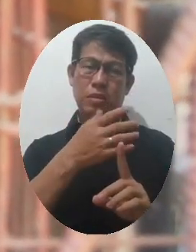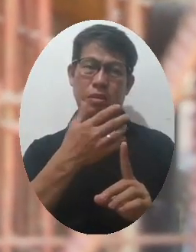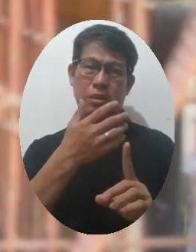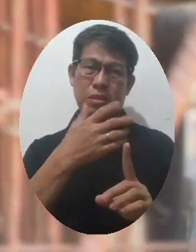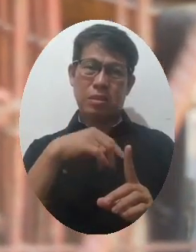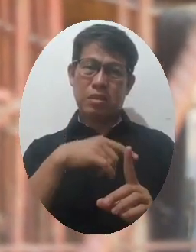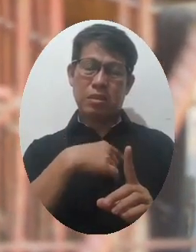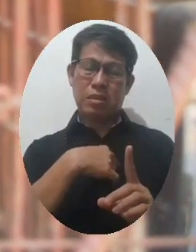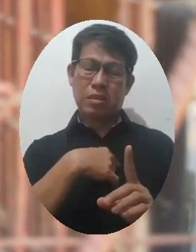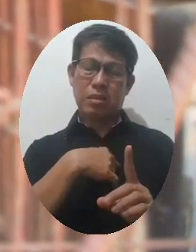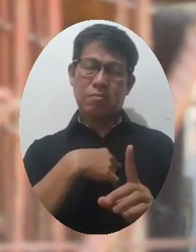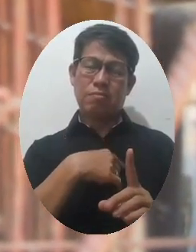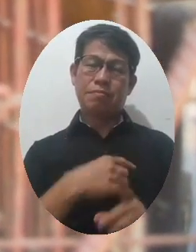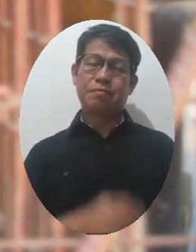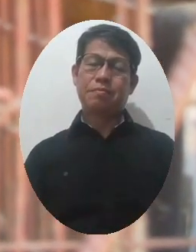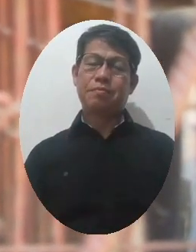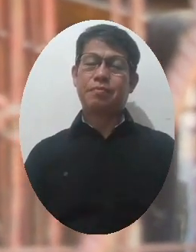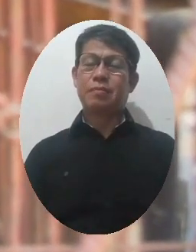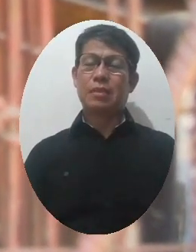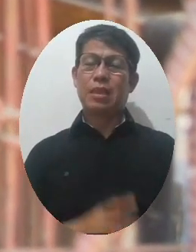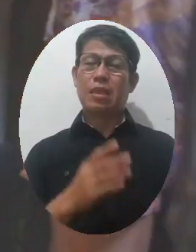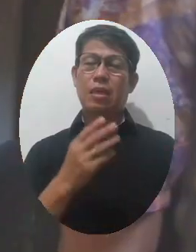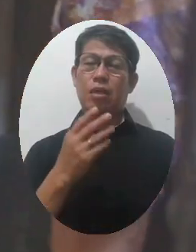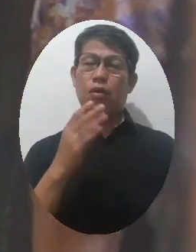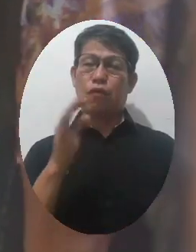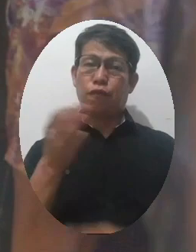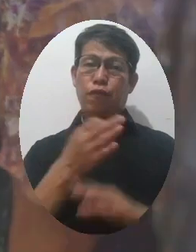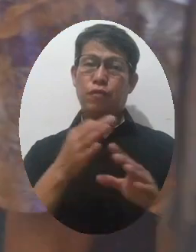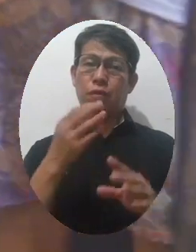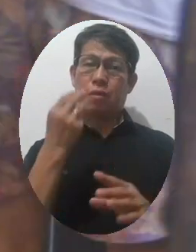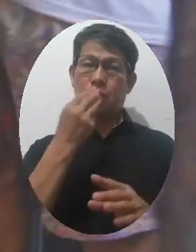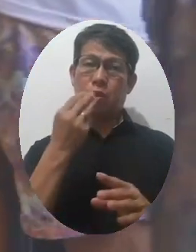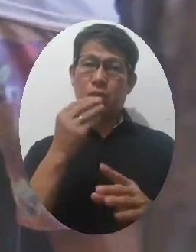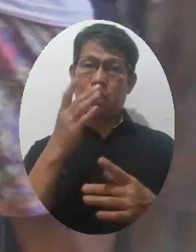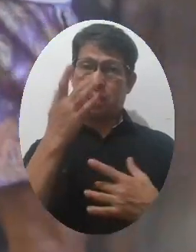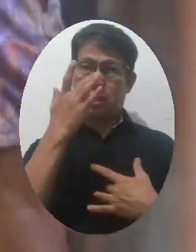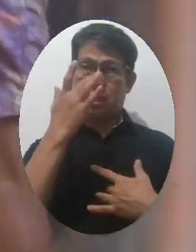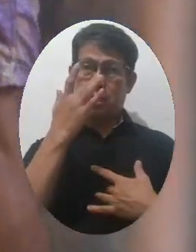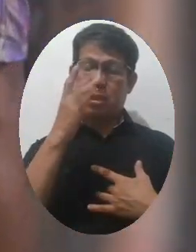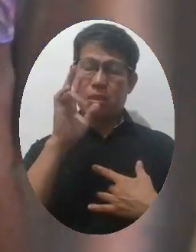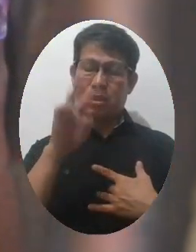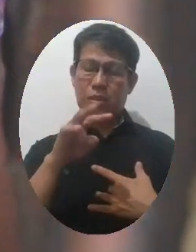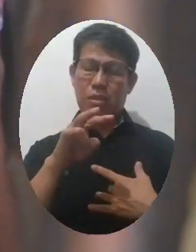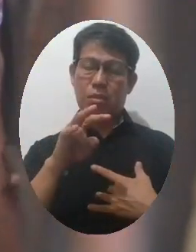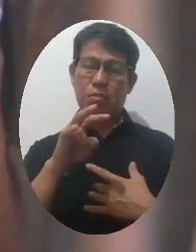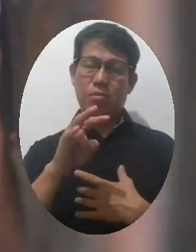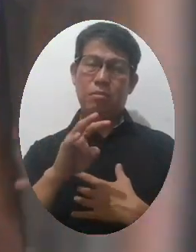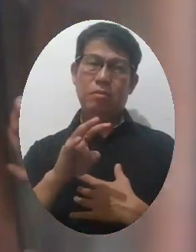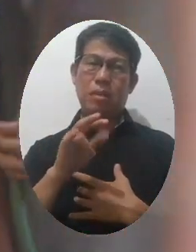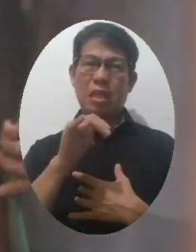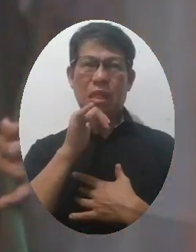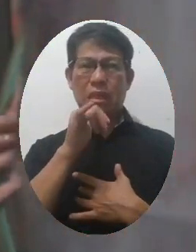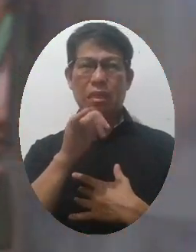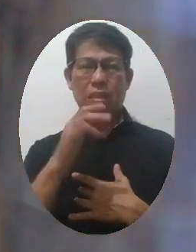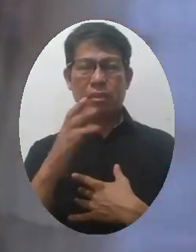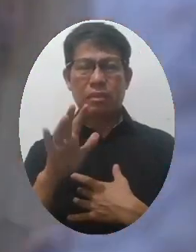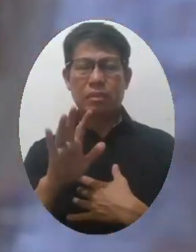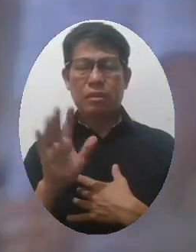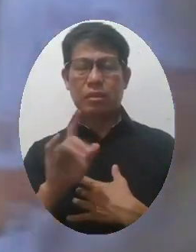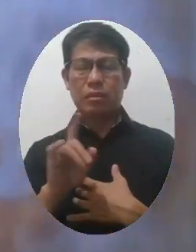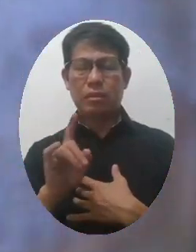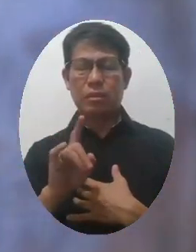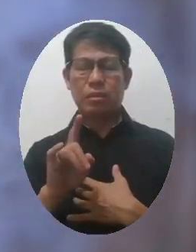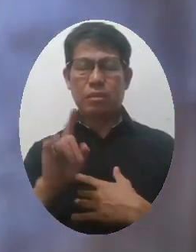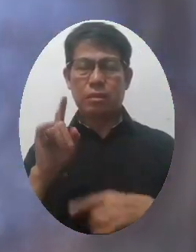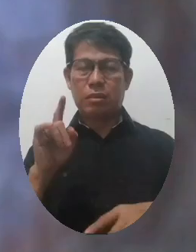October, nagkaroon po kasi siya ng foot and mouth disease, baka doon. Kaso hindi daw pwede